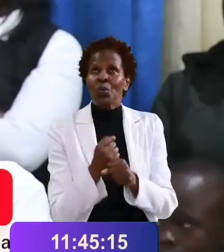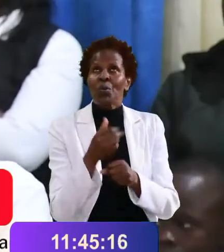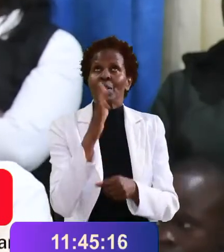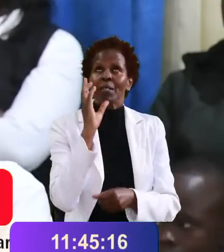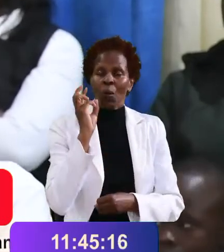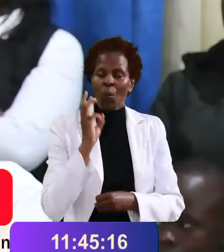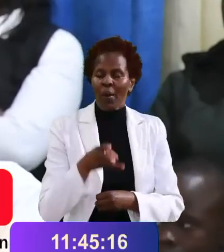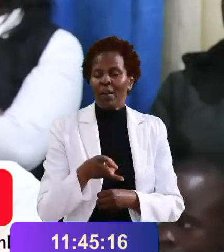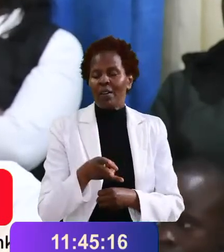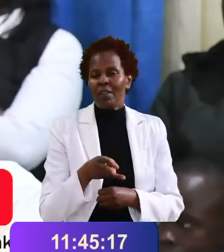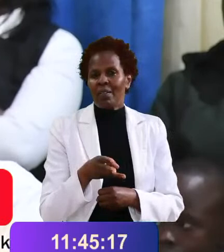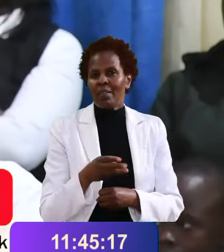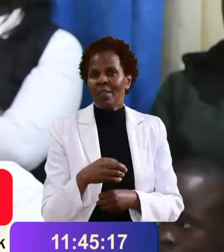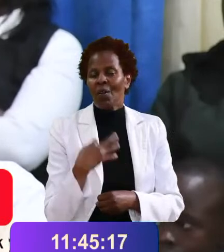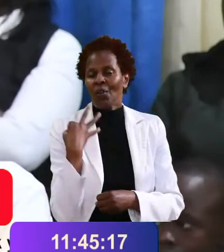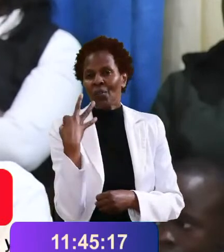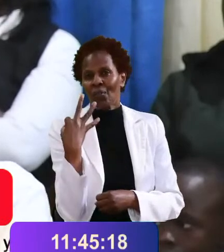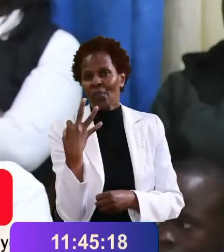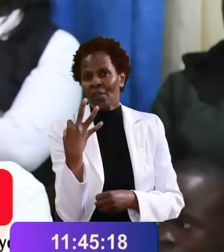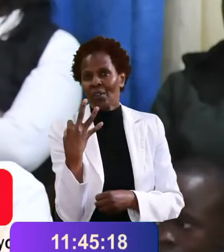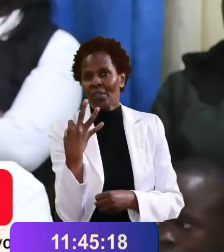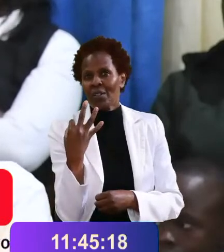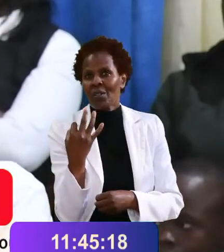Mungu. Ya tatu,